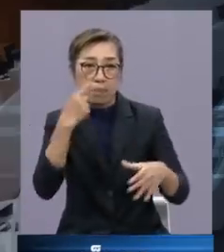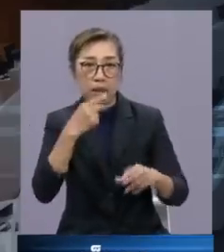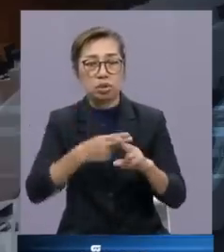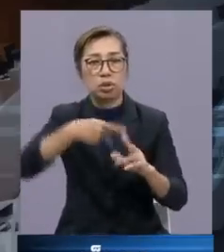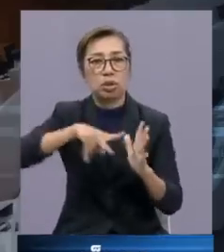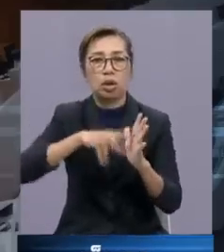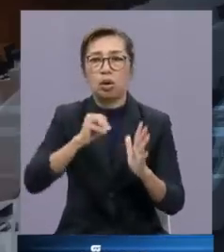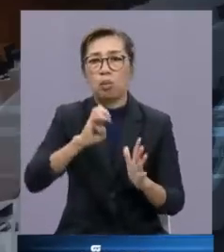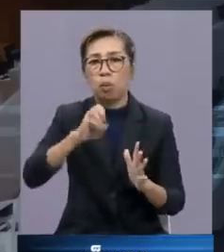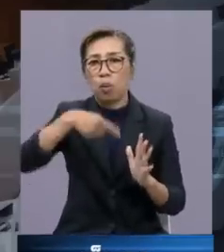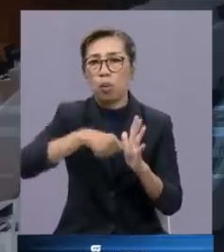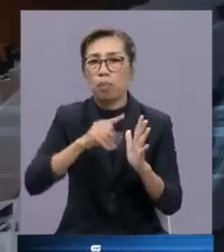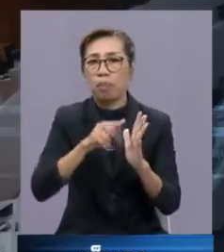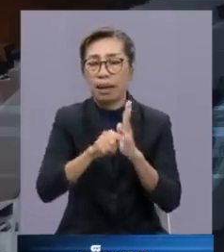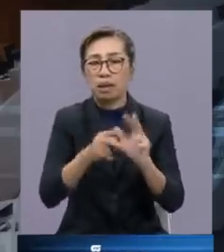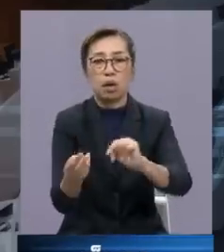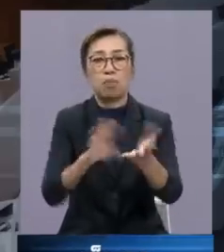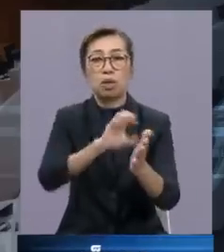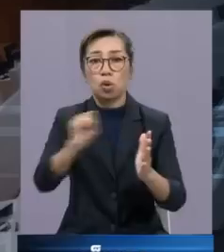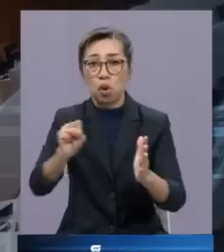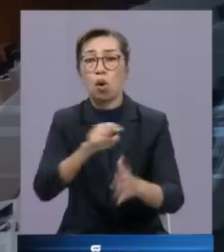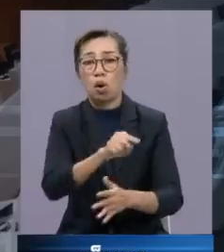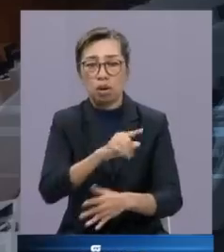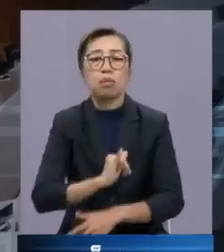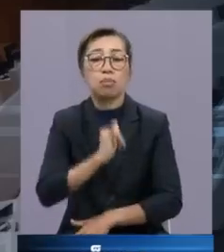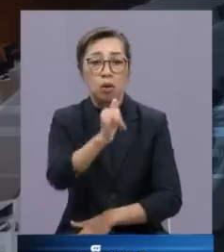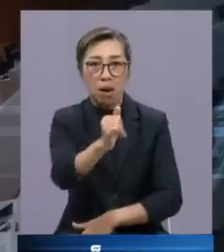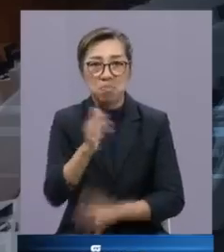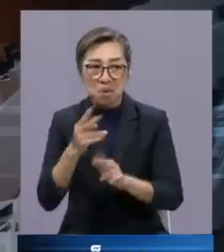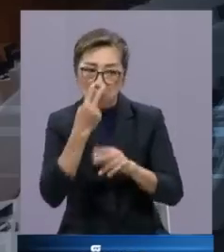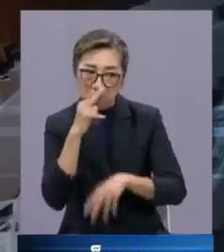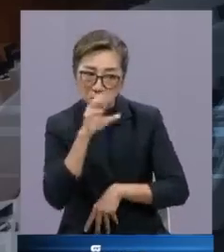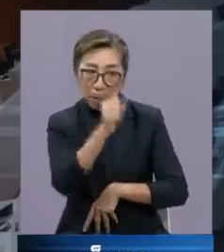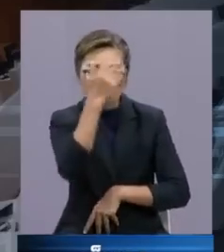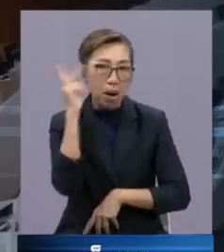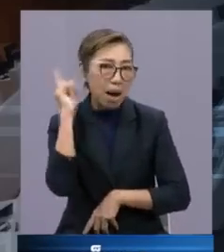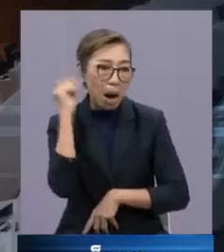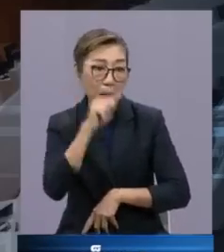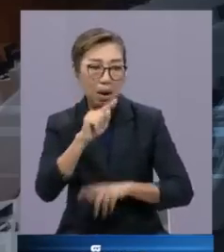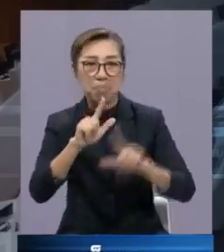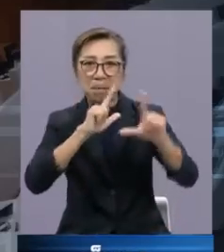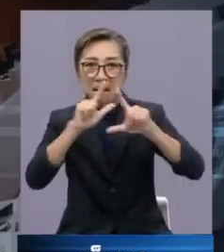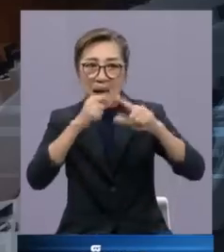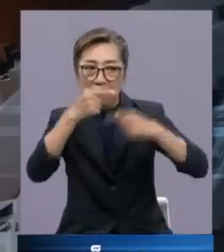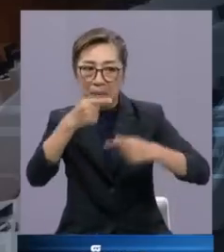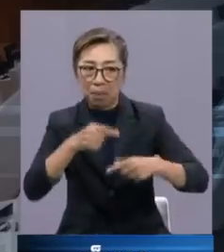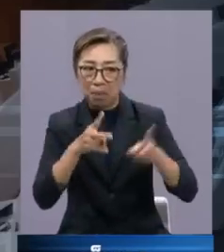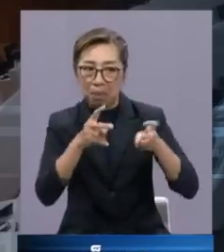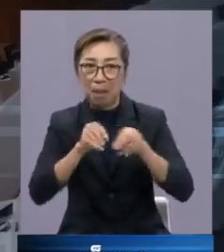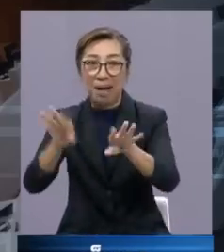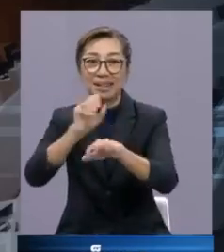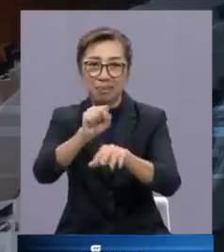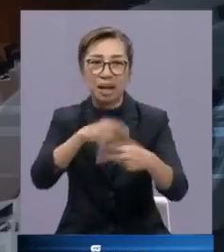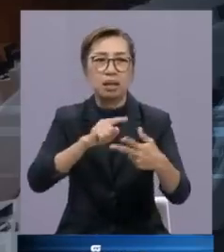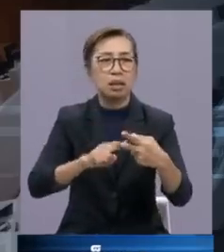มิพัฒน์พัชรทรัพย์สสนครพนมจากพรรคเพื่อไทยเมื่อวานนี้ก็จับตากันใช่ไหมกระแสข่าวเรื่องของลายหลุดมีคุณณัฐชนน